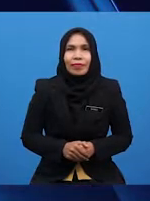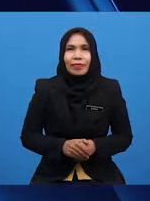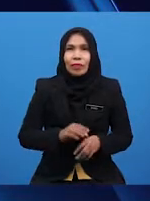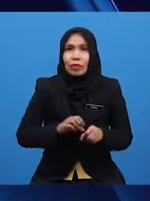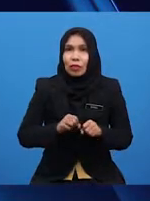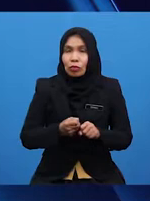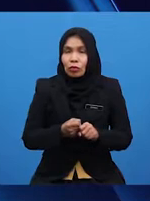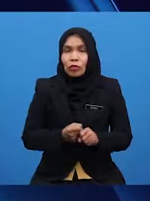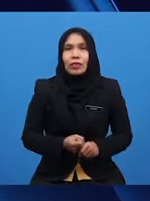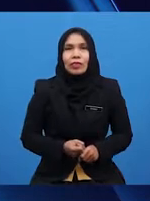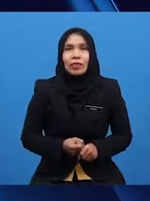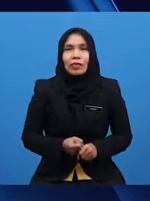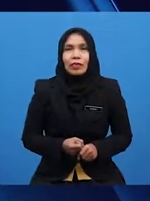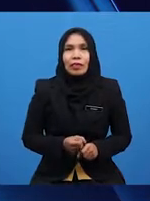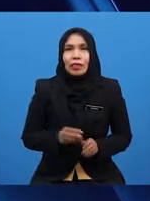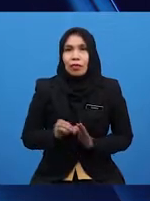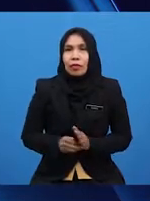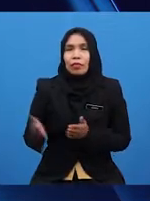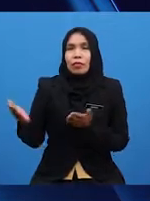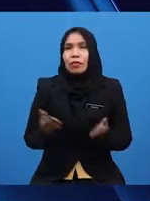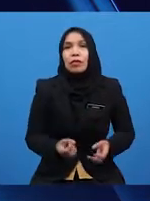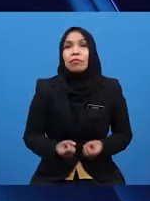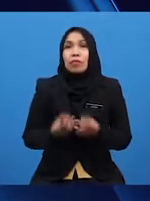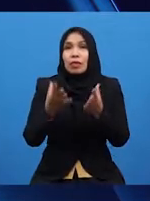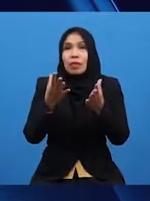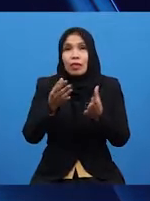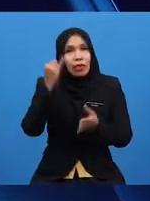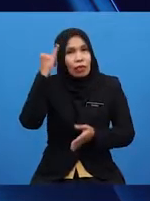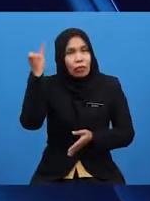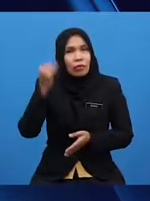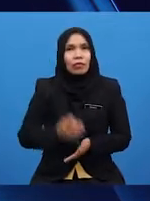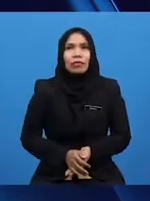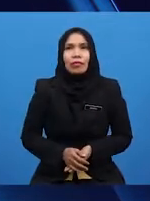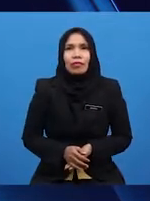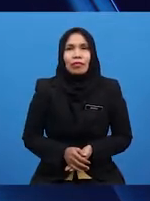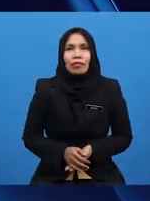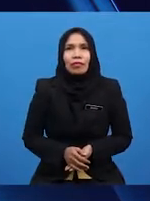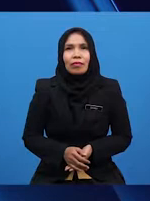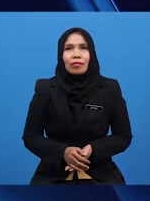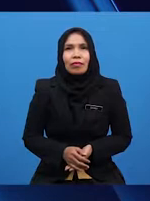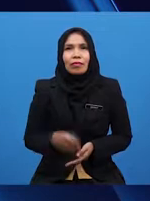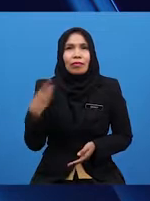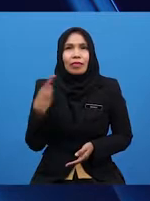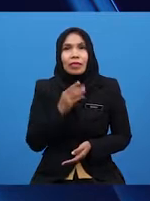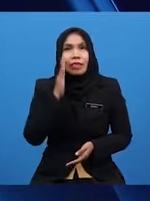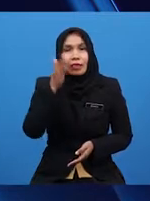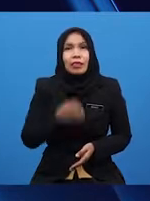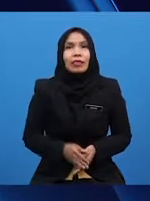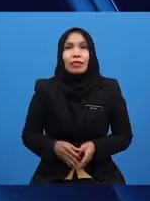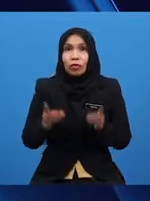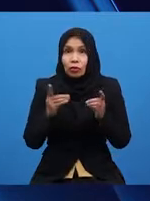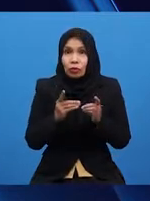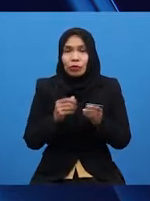Semoga perkongsian kali ini membawa banyak manfaat kepada anda semua. Kita akan berjumpa di topik yang lain dan saya